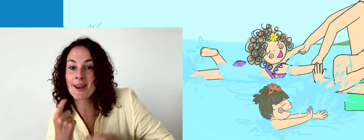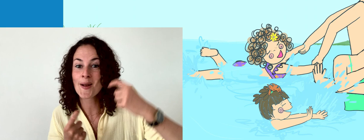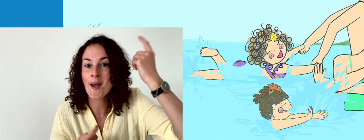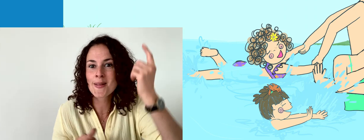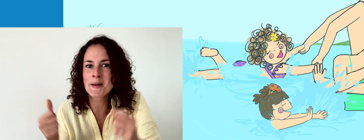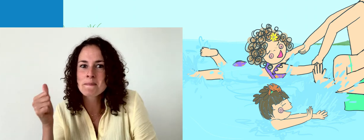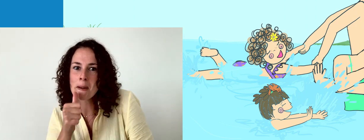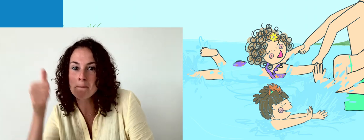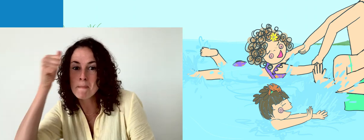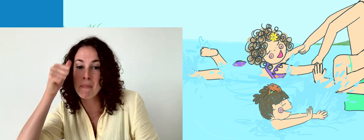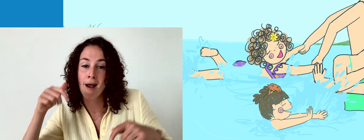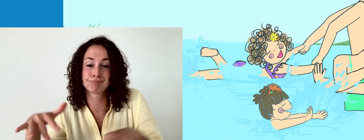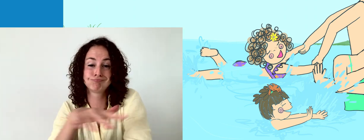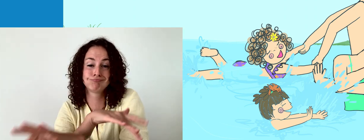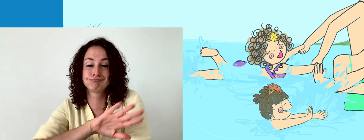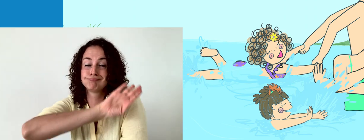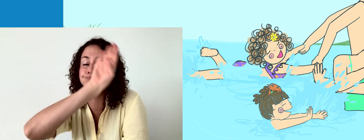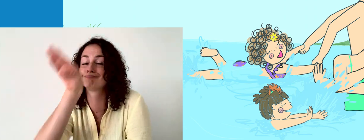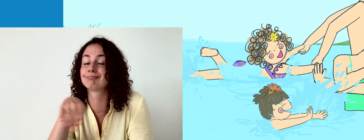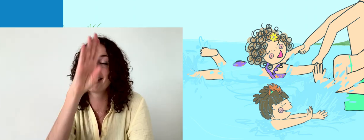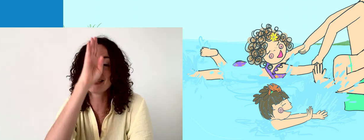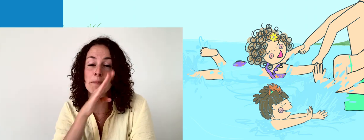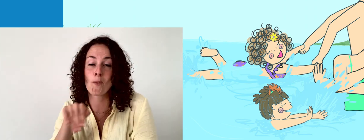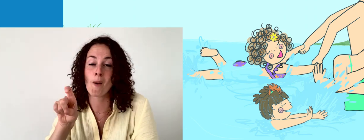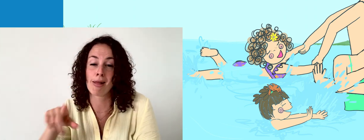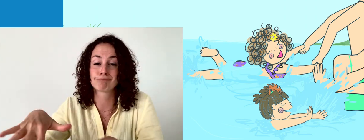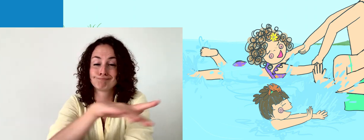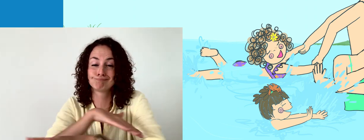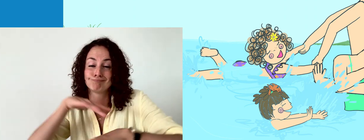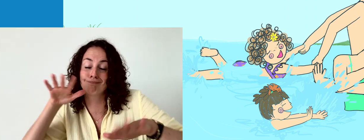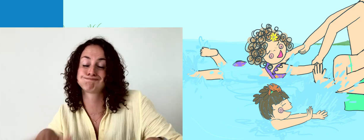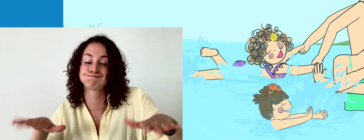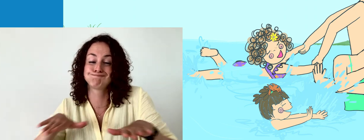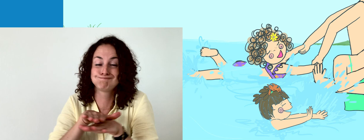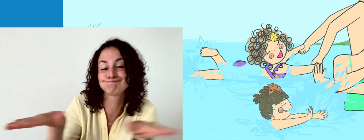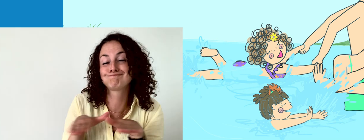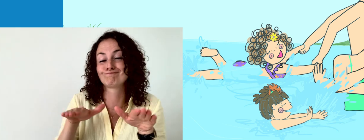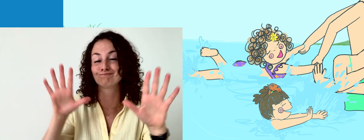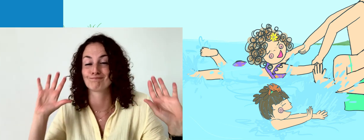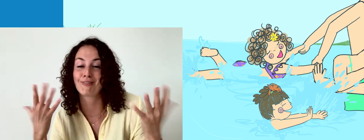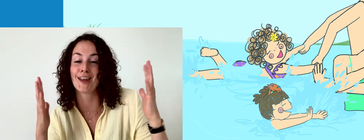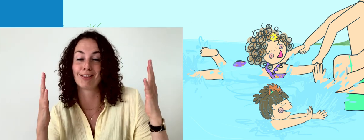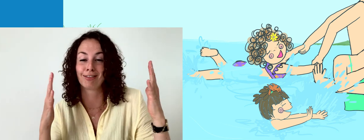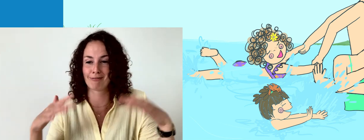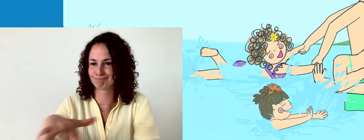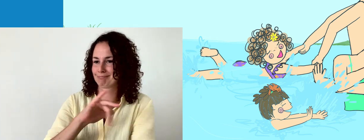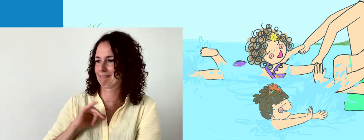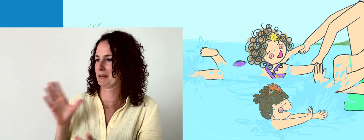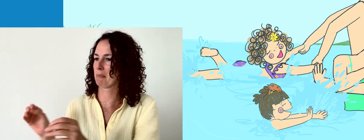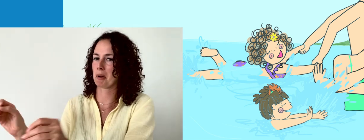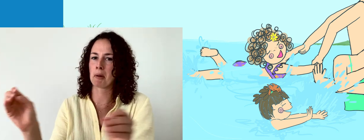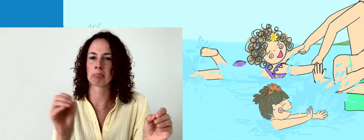En zo waden Mare Ode mama en papa De hele voormiddag in het water Tussen de krabben